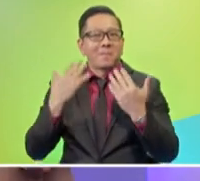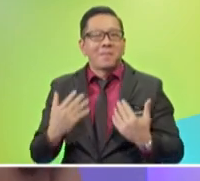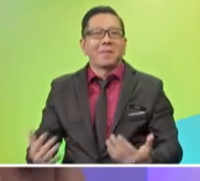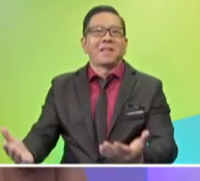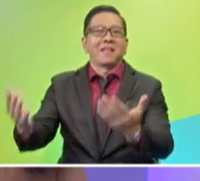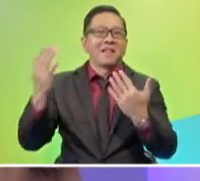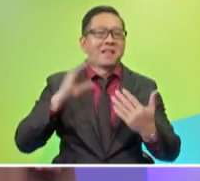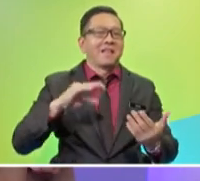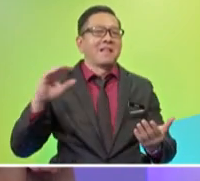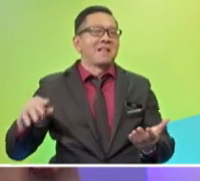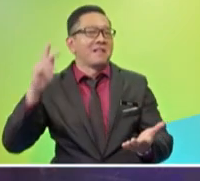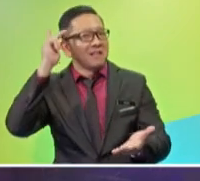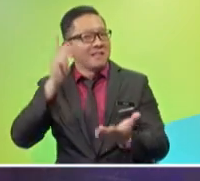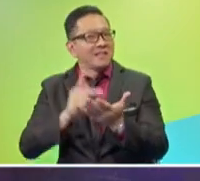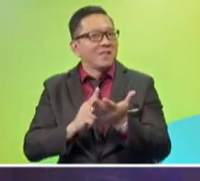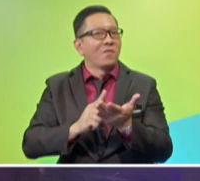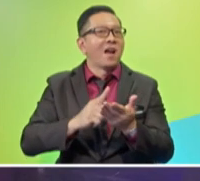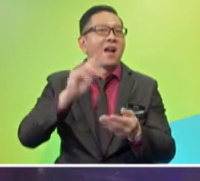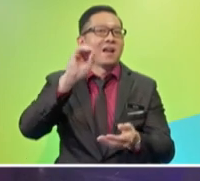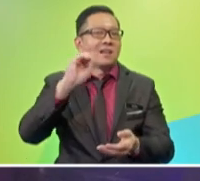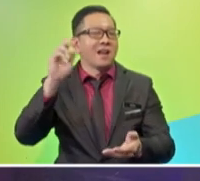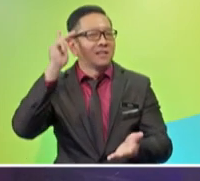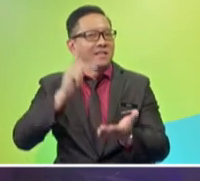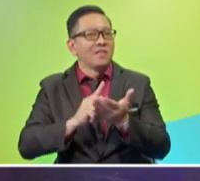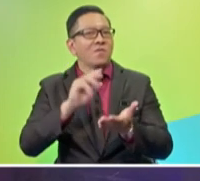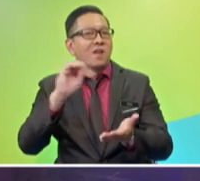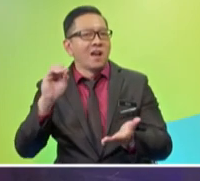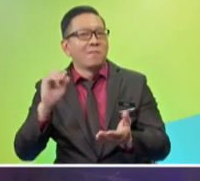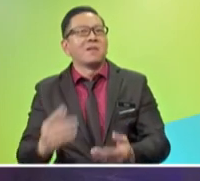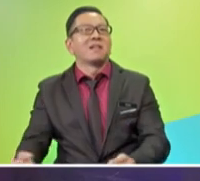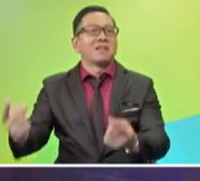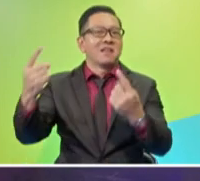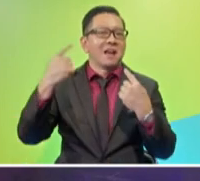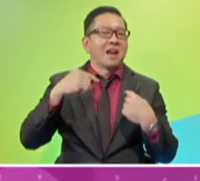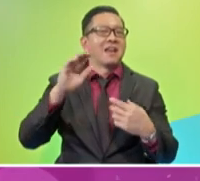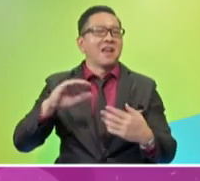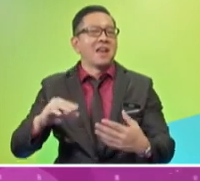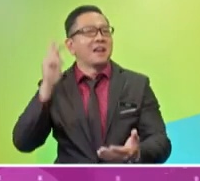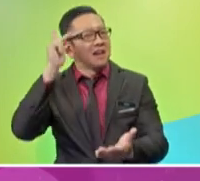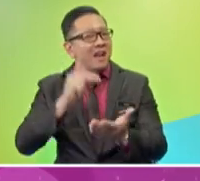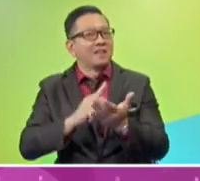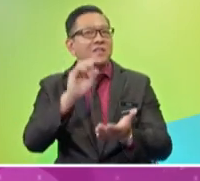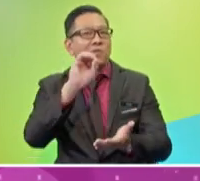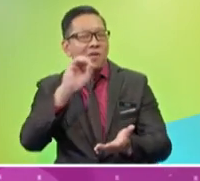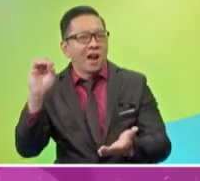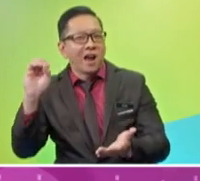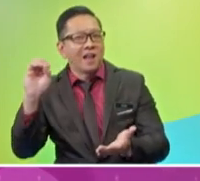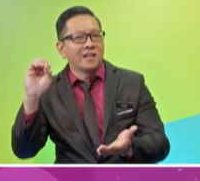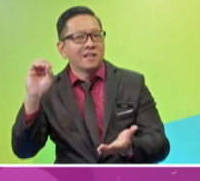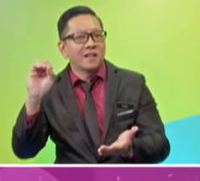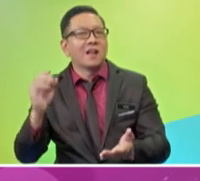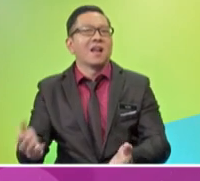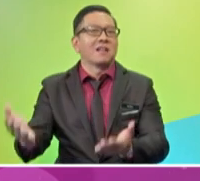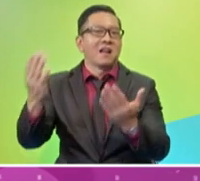adik kenal sifar, kenal sifar, kenal sifar. Mari adik kenal sifar,